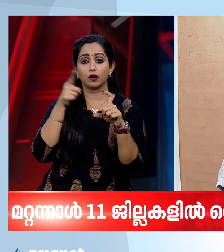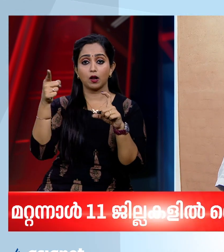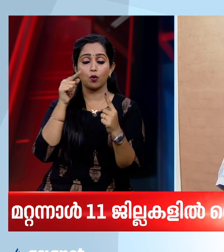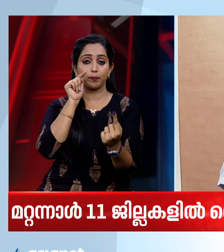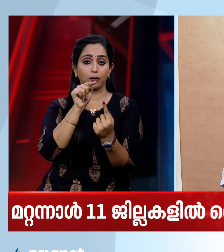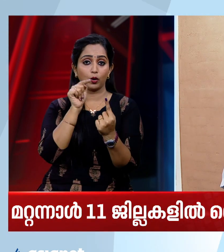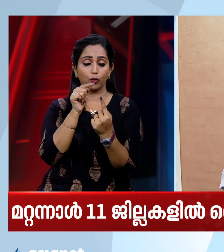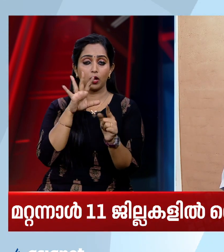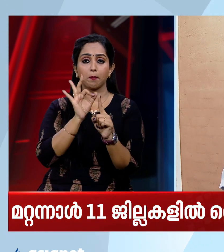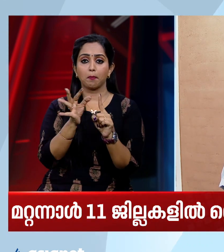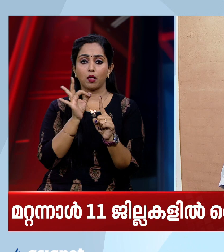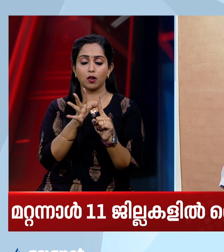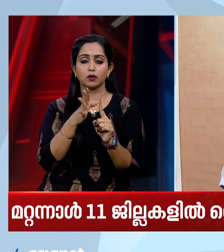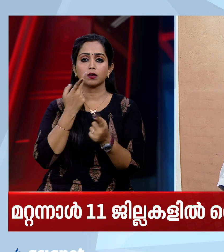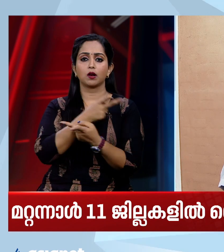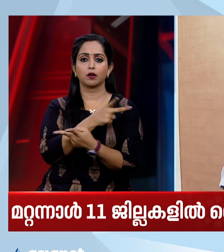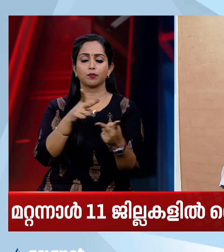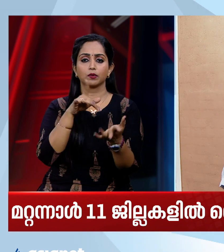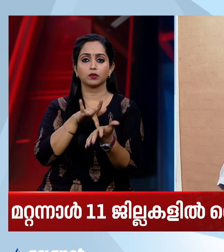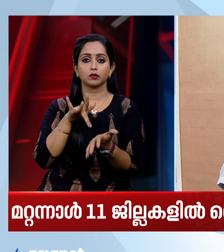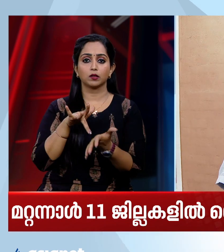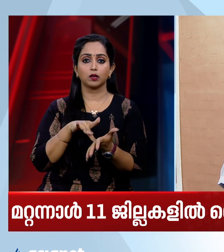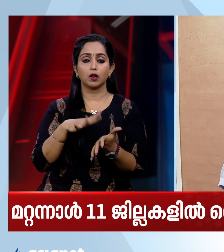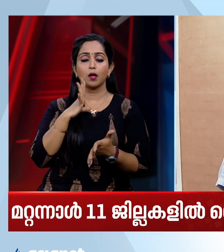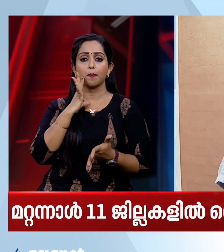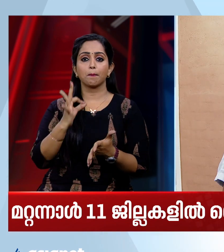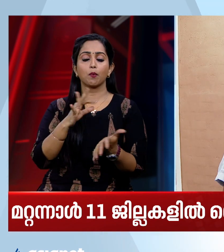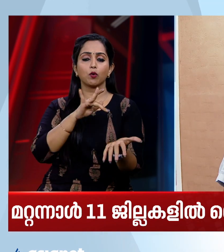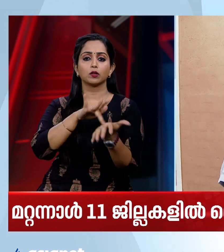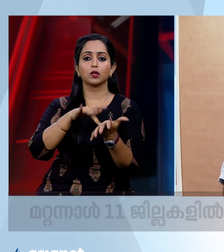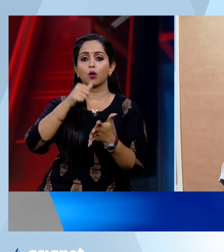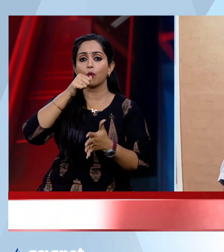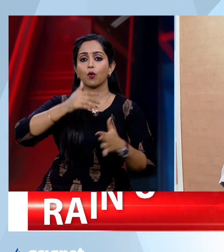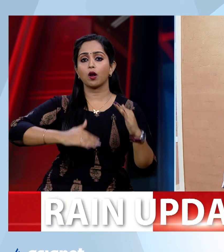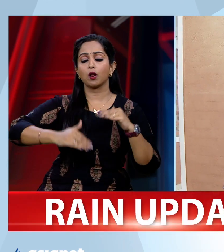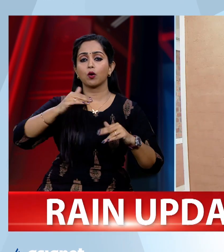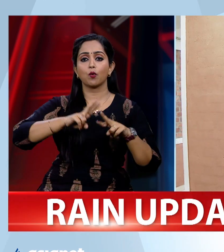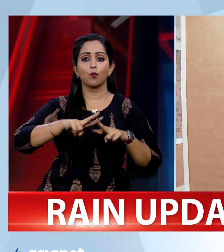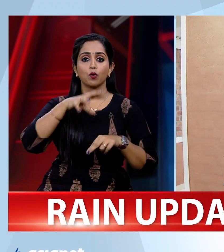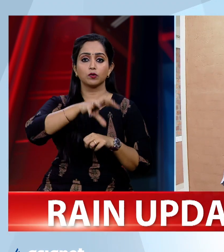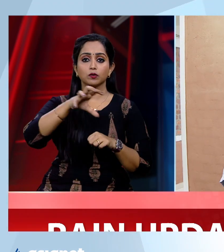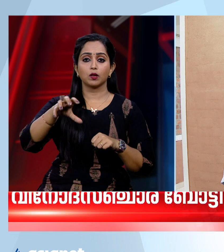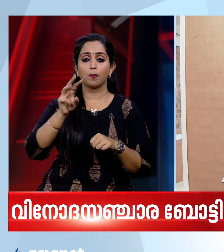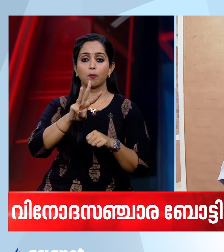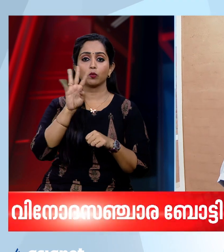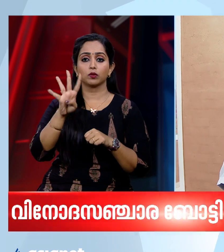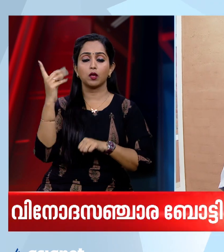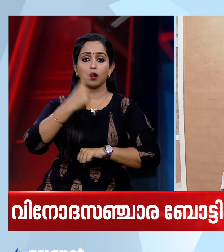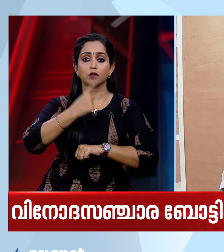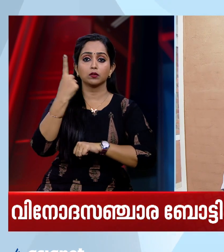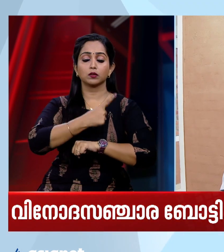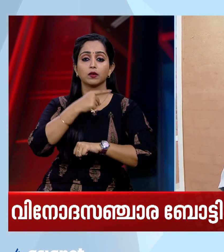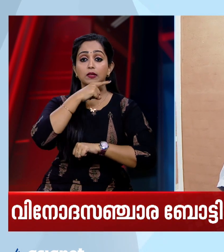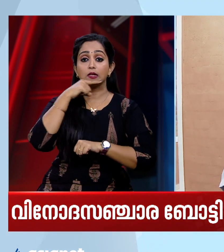ഇടുക്കി, പത്തനംതിട്ട പോലെ കേരളത്തിൻ്റെ പ്രധാനപ്പെട്ട ജലസ്രോതസ്സുകളുള്ള ജില്ലകൾ 3-4 ദിവസം തുടർച്ചയായി